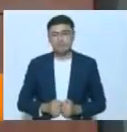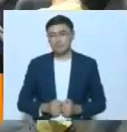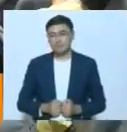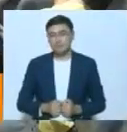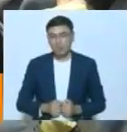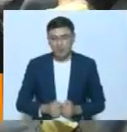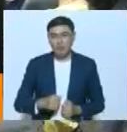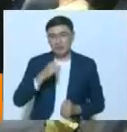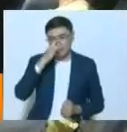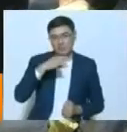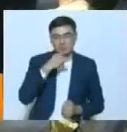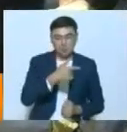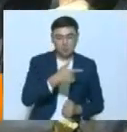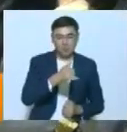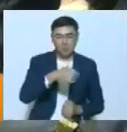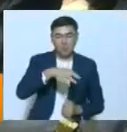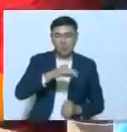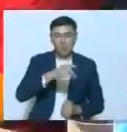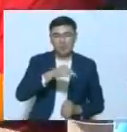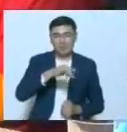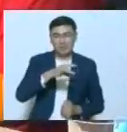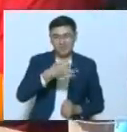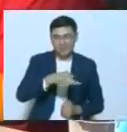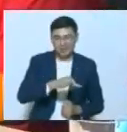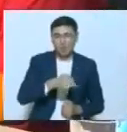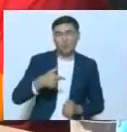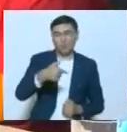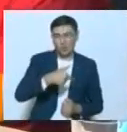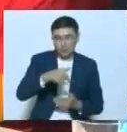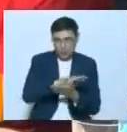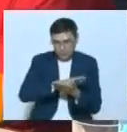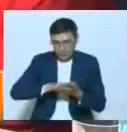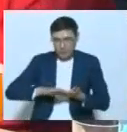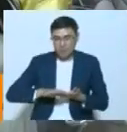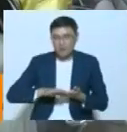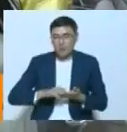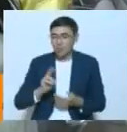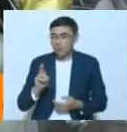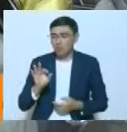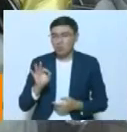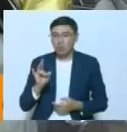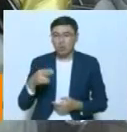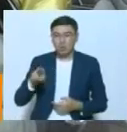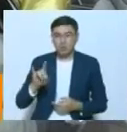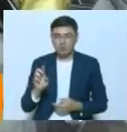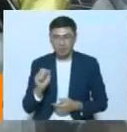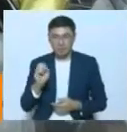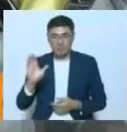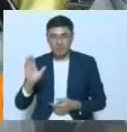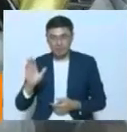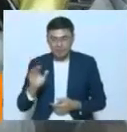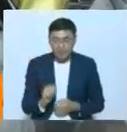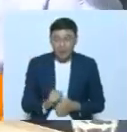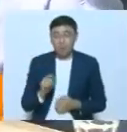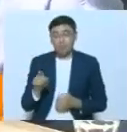Қазақ гуманитария ғылымы саласында өлшеусіз еңбек сіңірген географ Серікбол Қондыбайдың жолымен ізденісте жүрген жандар арнайы фильмде